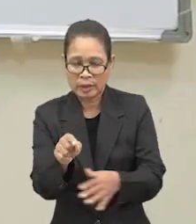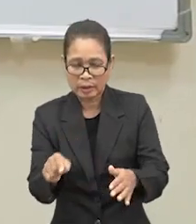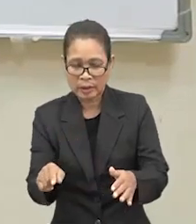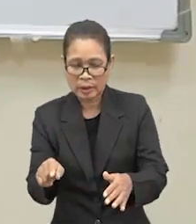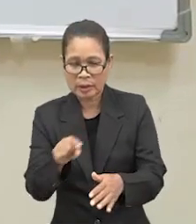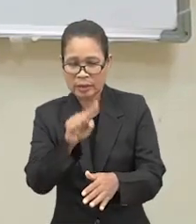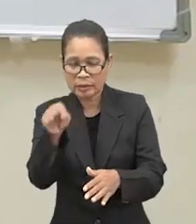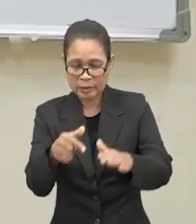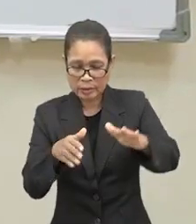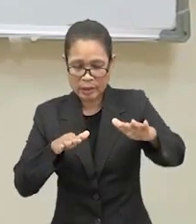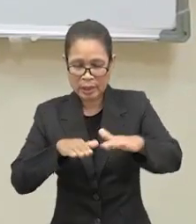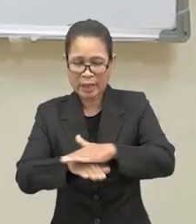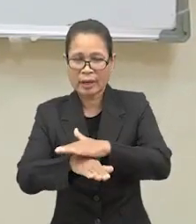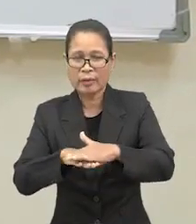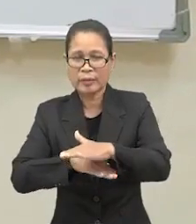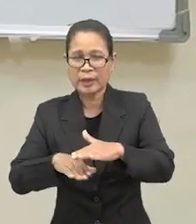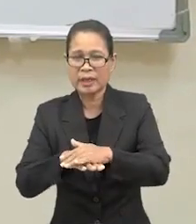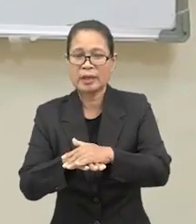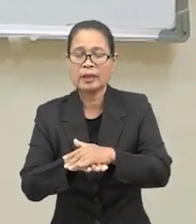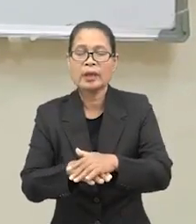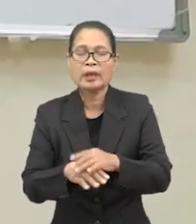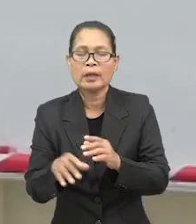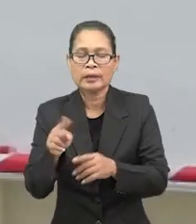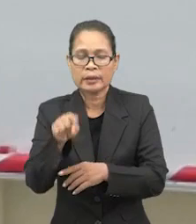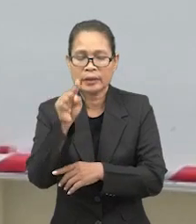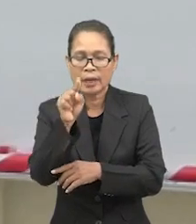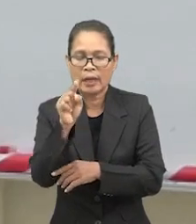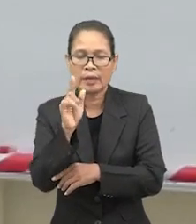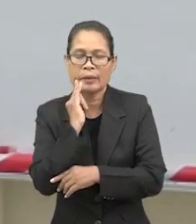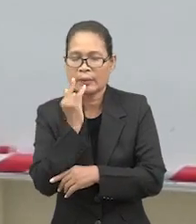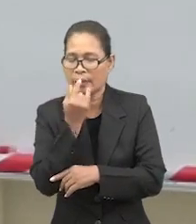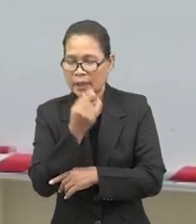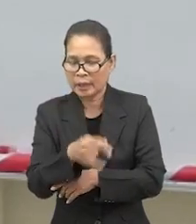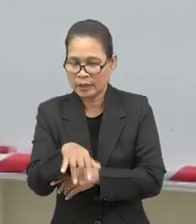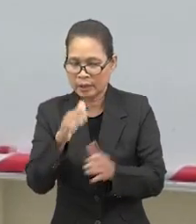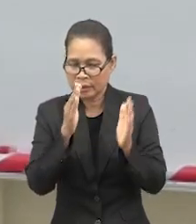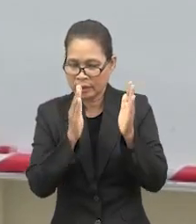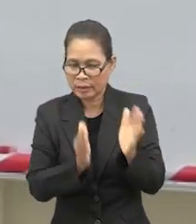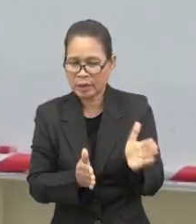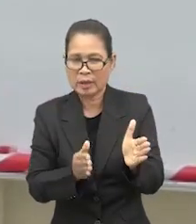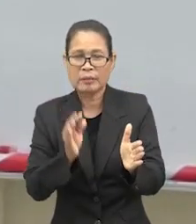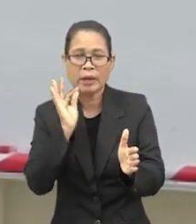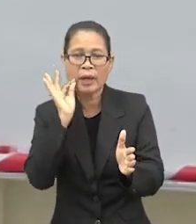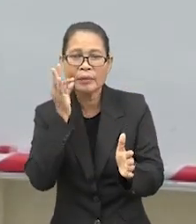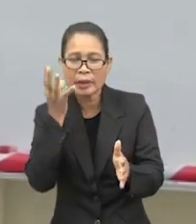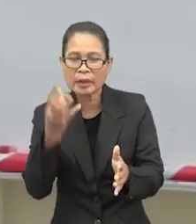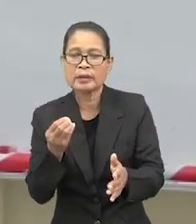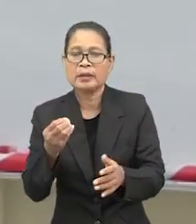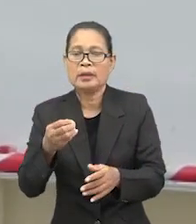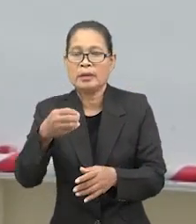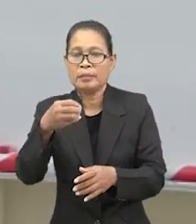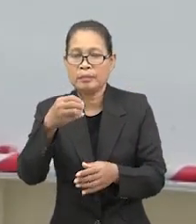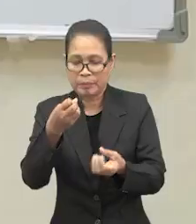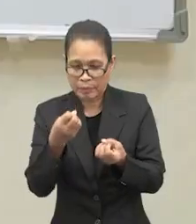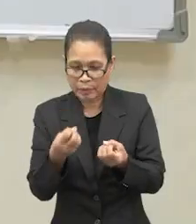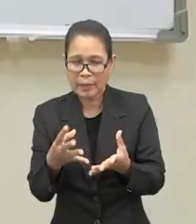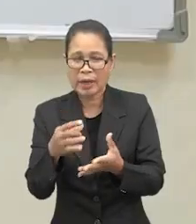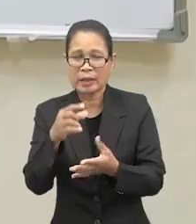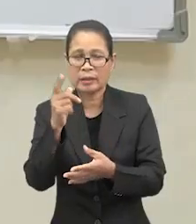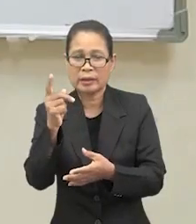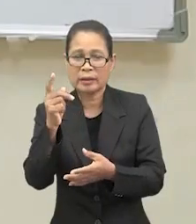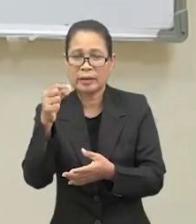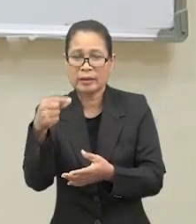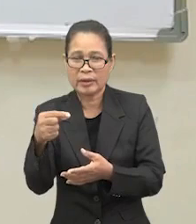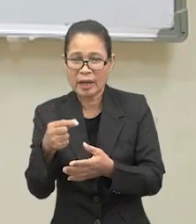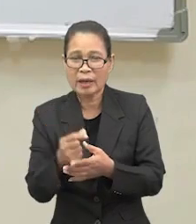Hai xâm nô để xuống nơi khẳng cao. Chà. Tá bộ pha nữ xo phai miên phần man kilogram. Chẳng ảnh nâng